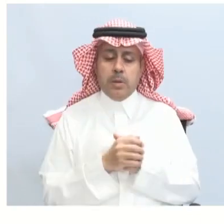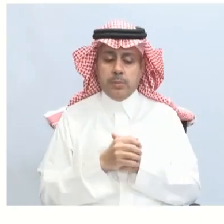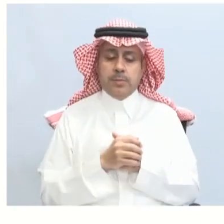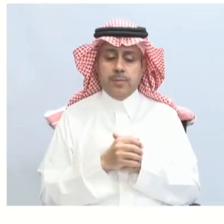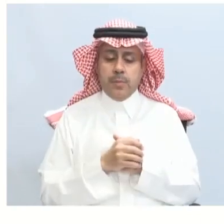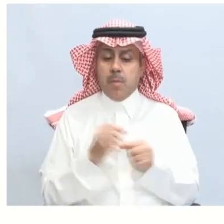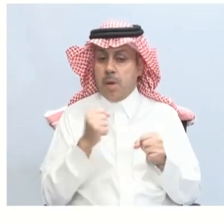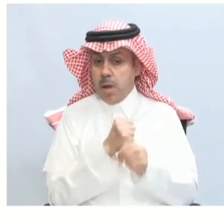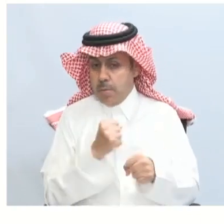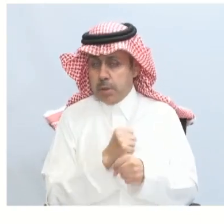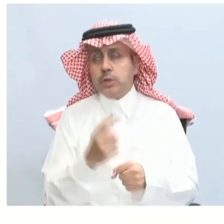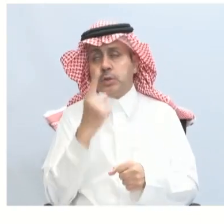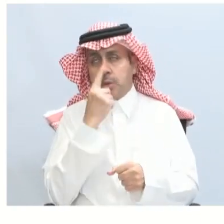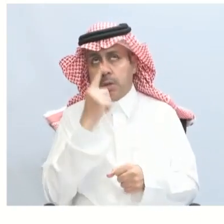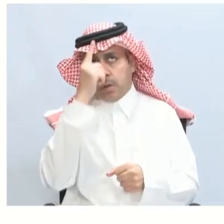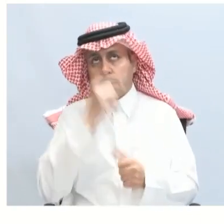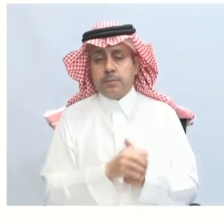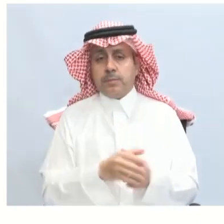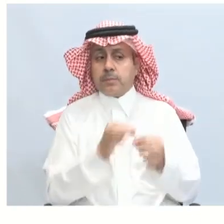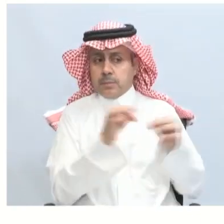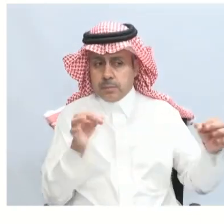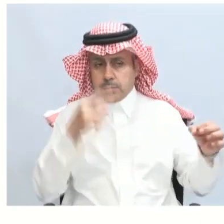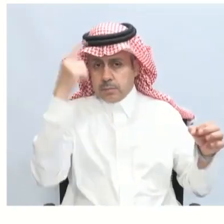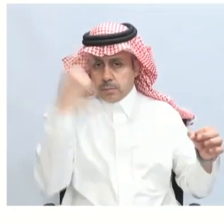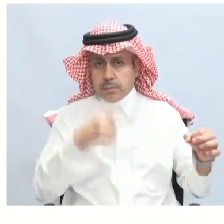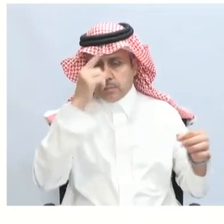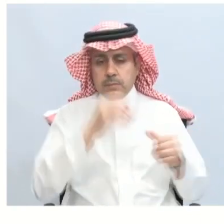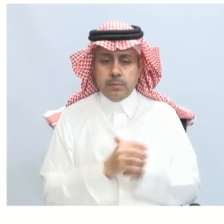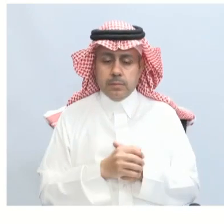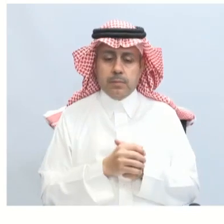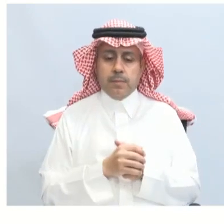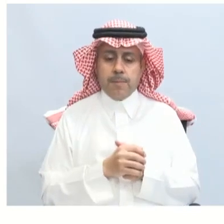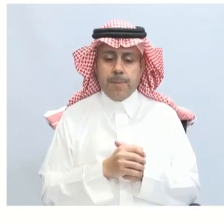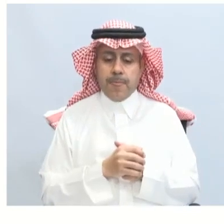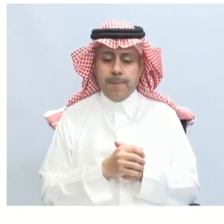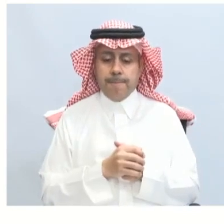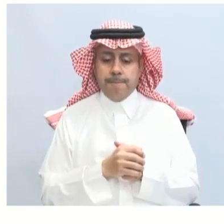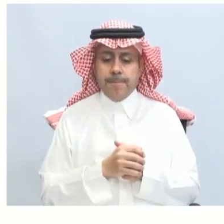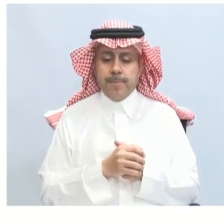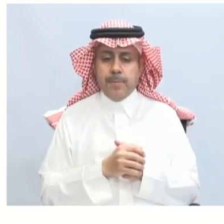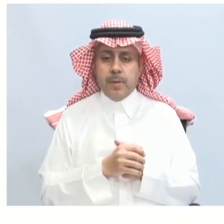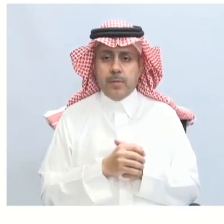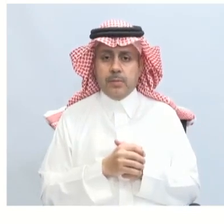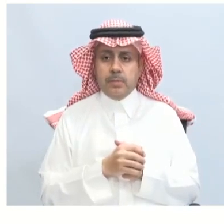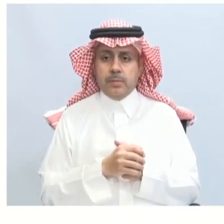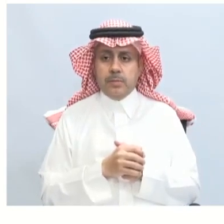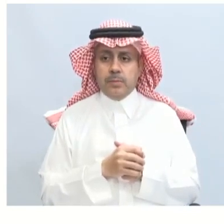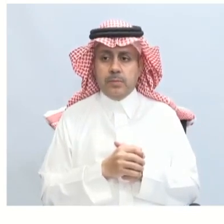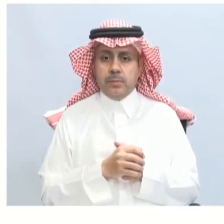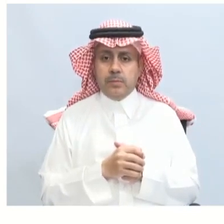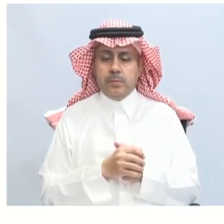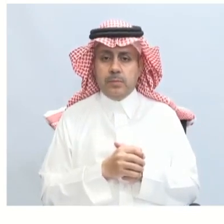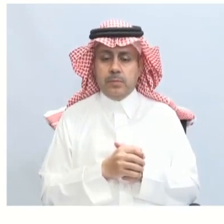بالله ومن عمل بطاعته واجتنب سخطه لهذا قال الله عز وجل وما يعقلها وما يعقلها لا